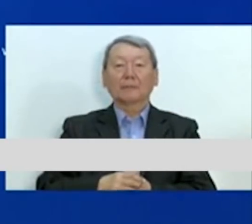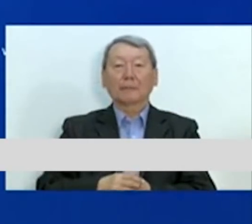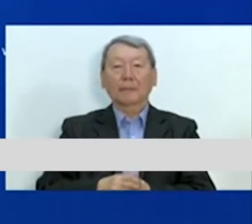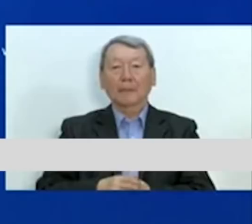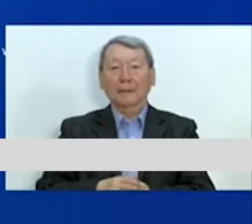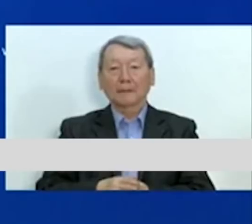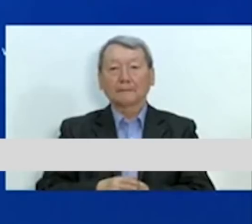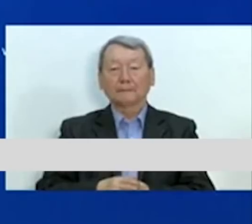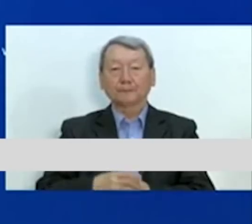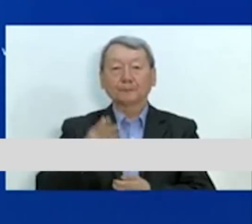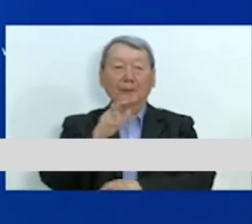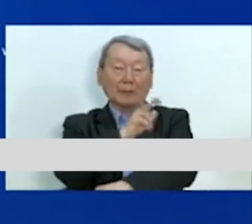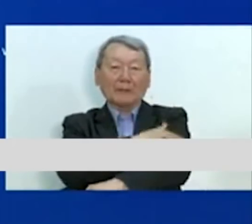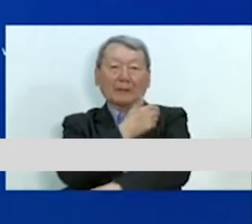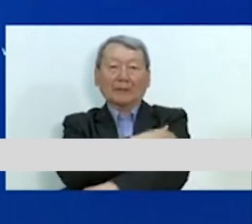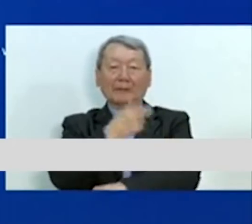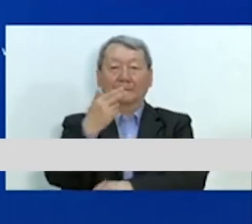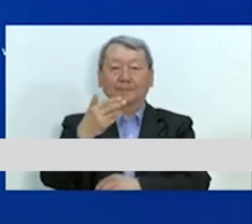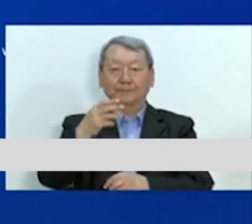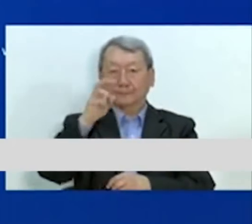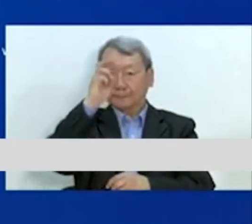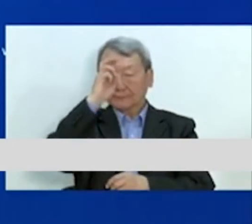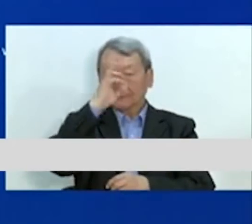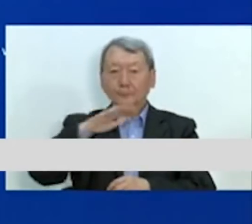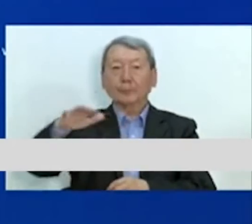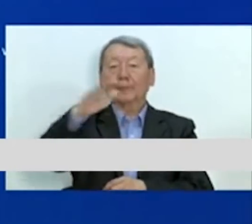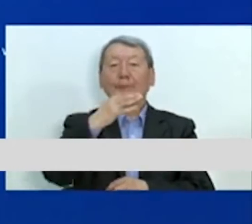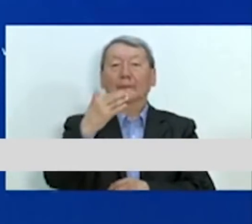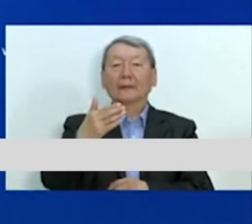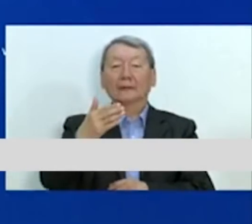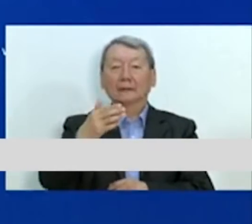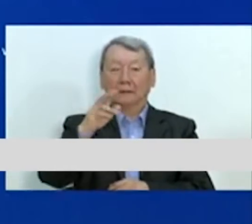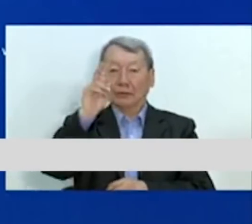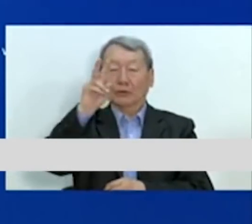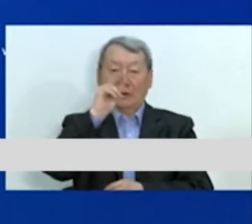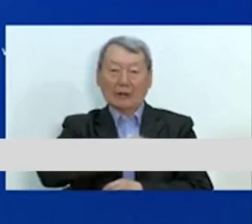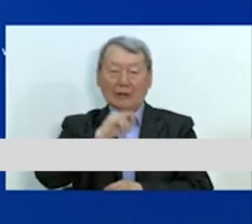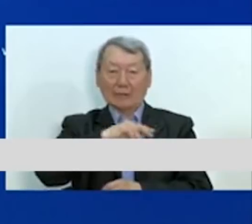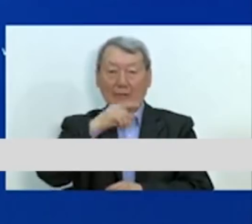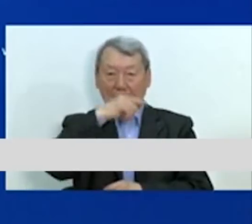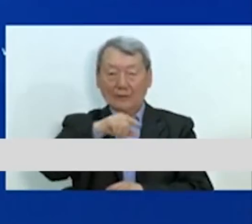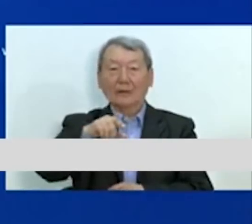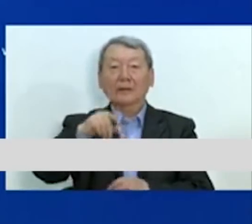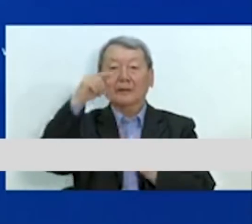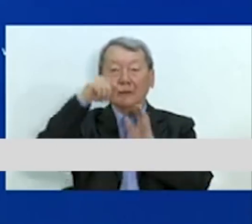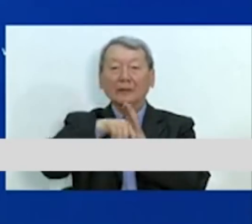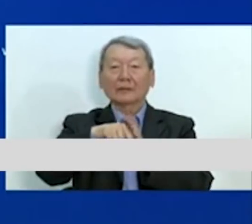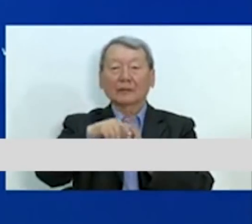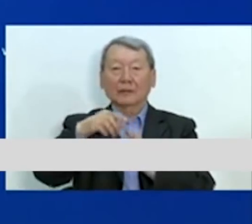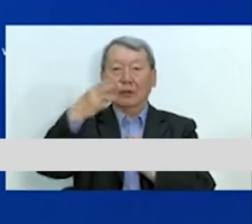Бул медицина мекемелеринин кызматкерлеринин арасында чыгып аткандардын